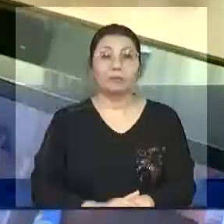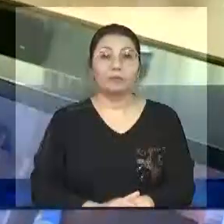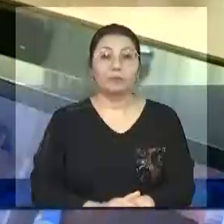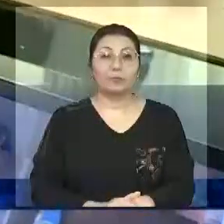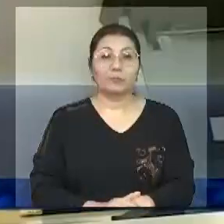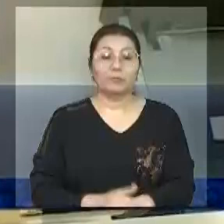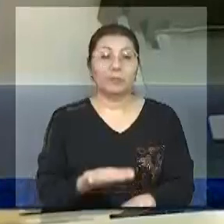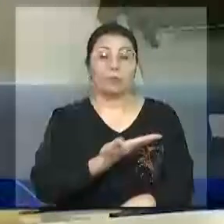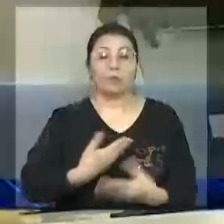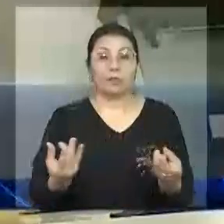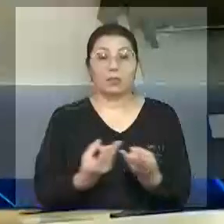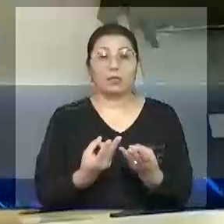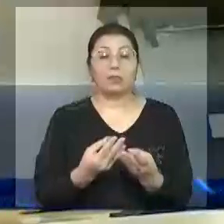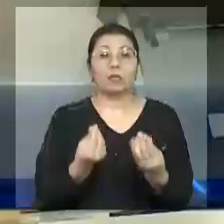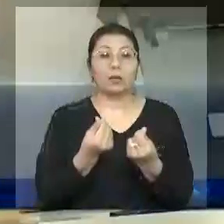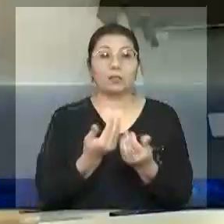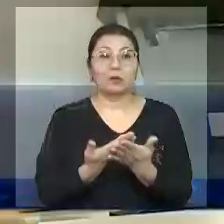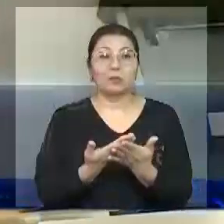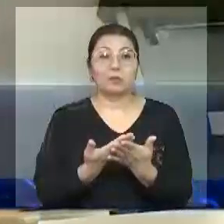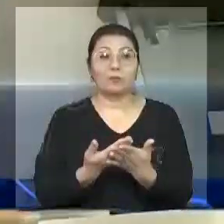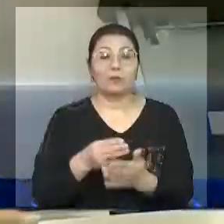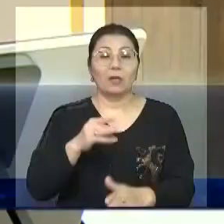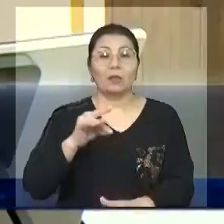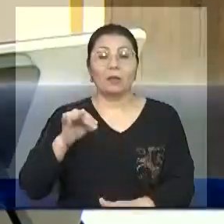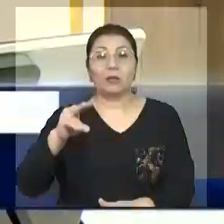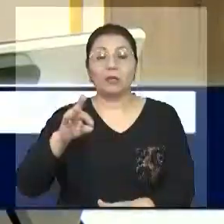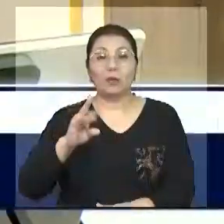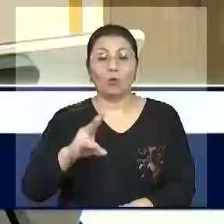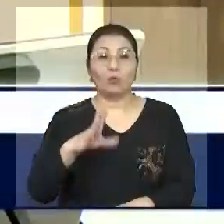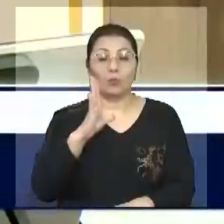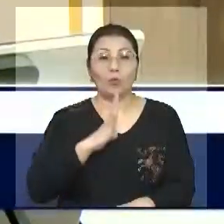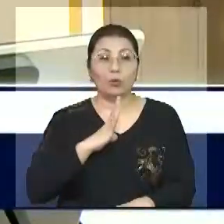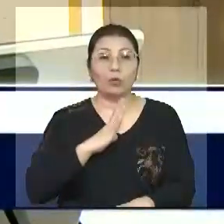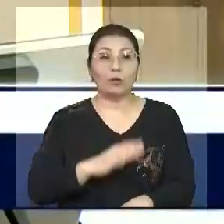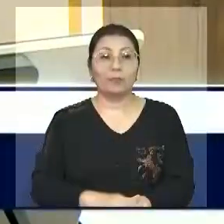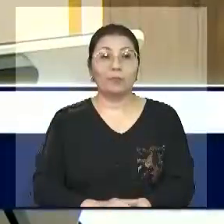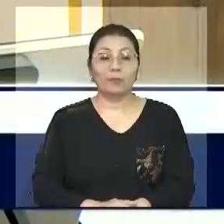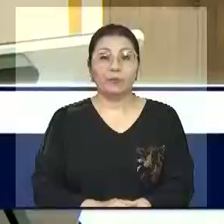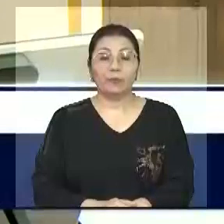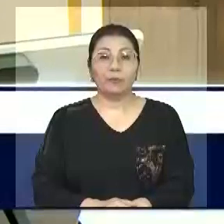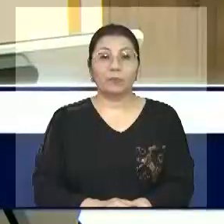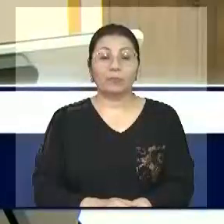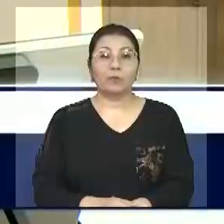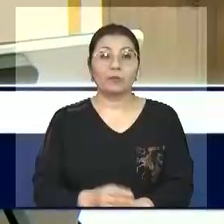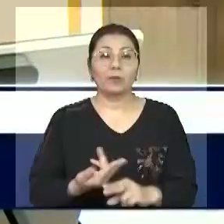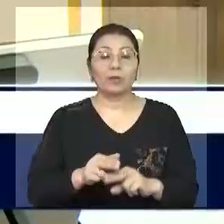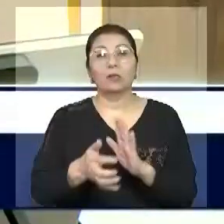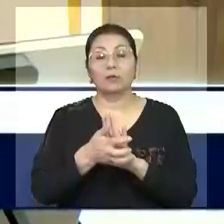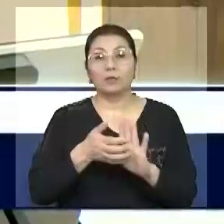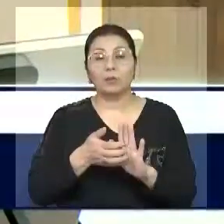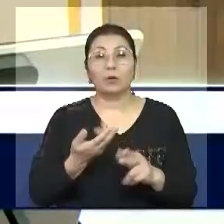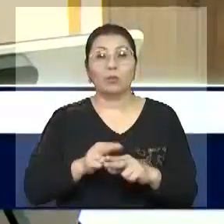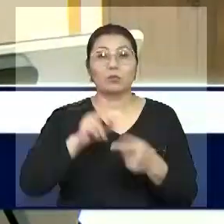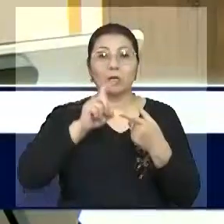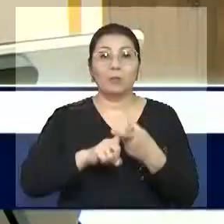инвестиция. Бізде енді инвестиция түрлі оңға шыққанмен, тікелей инвестиция бізде аздау болып тұр. Оған байланысты